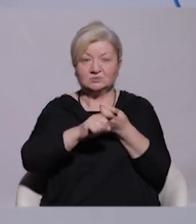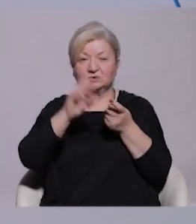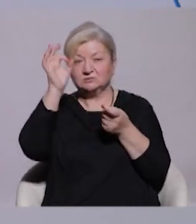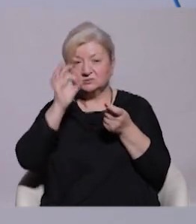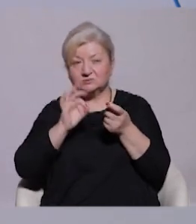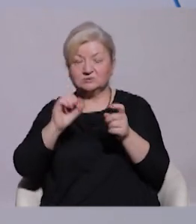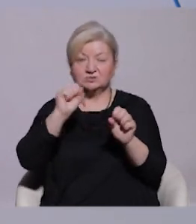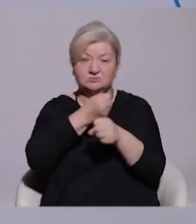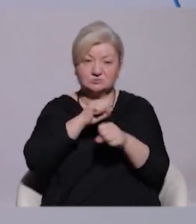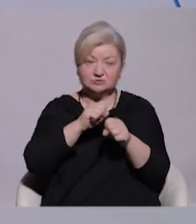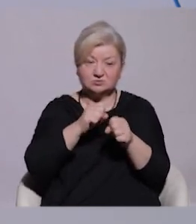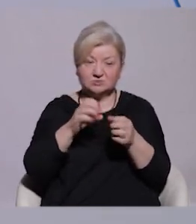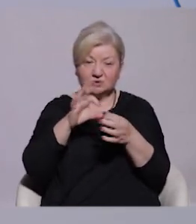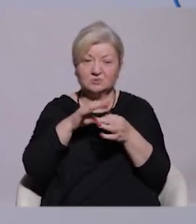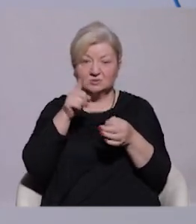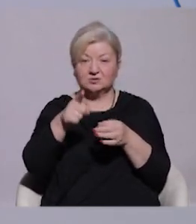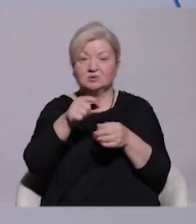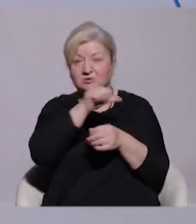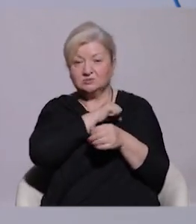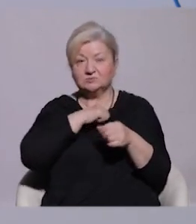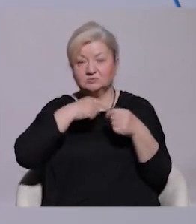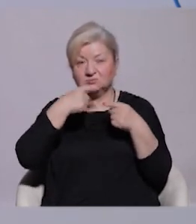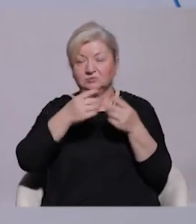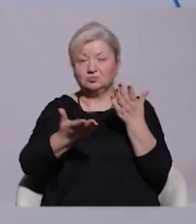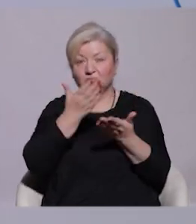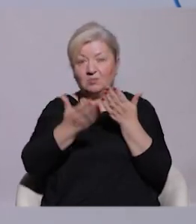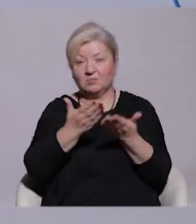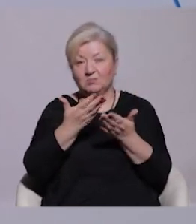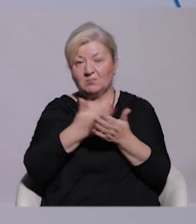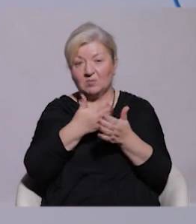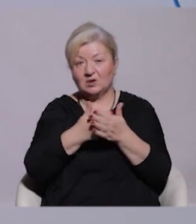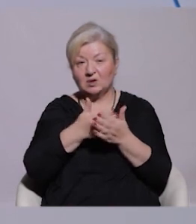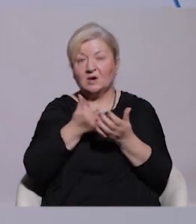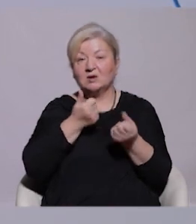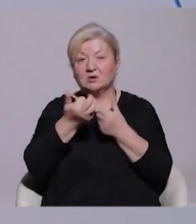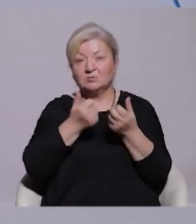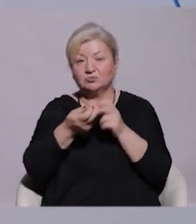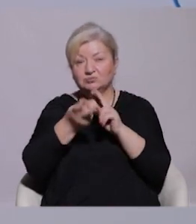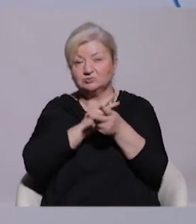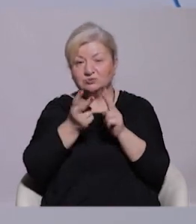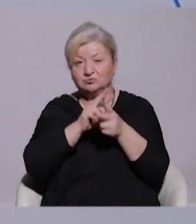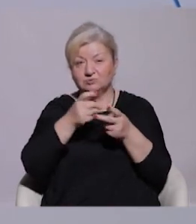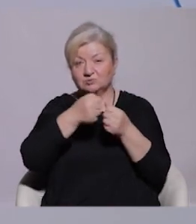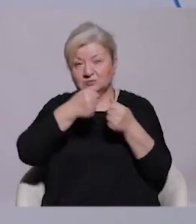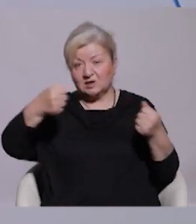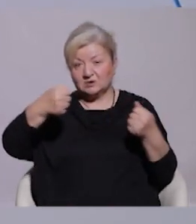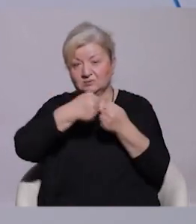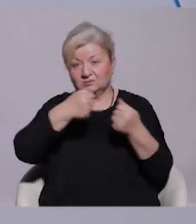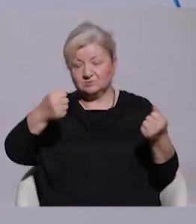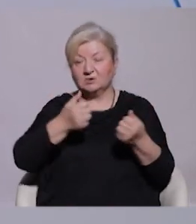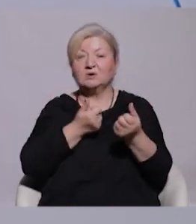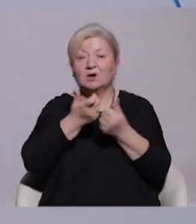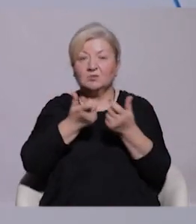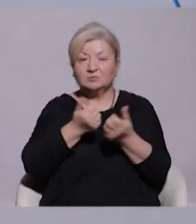სიჩქარესთან თქვენთვის დამიტოვია იმისი განსაზღვრა თუ მაგალითად რამდენჯერ უნდა შევცვალოთ დაჭიმულობა